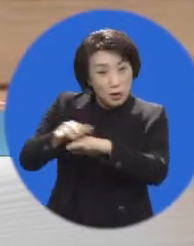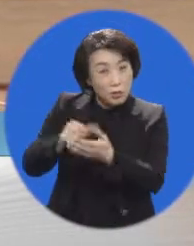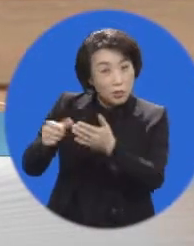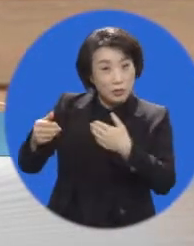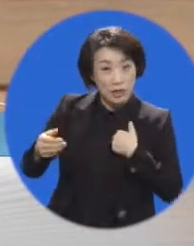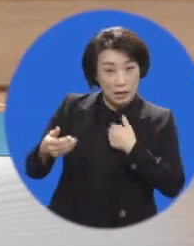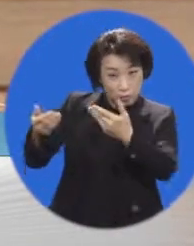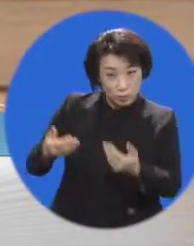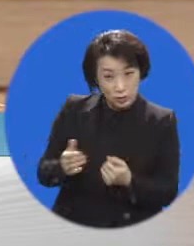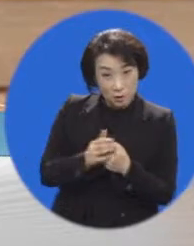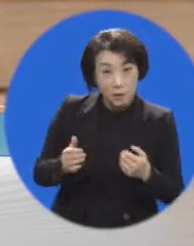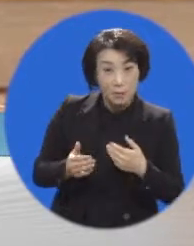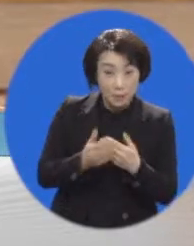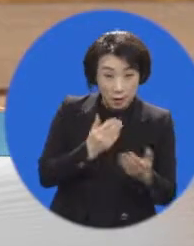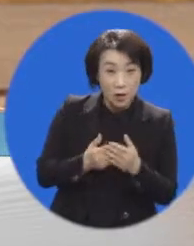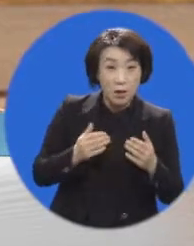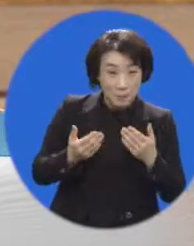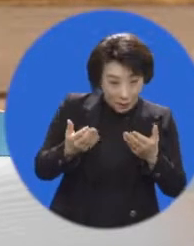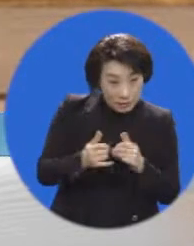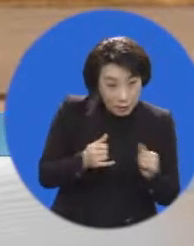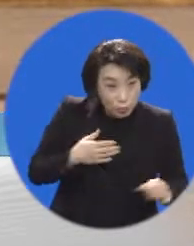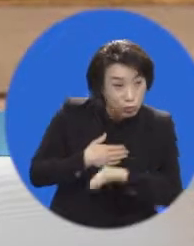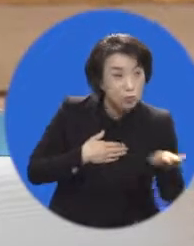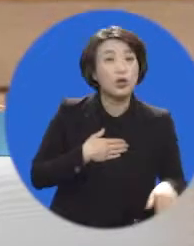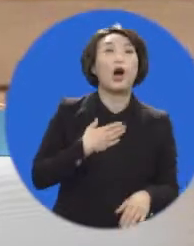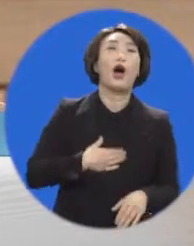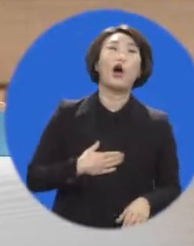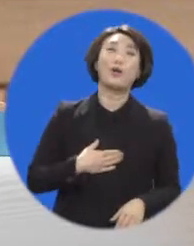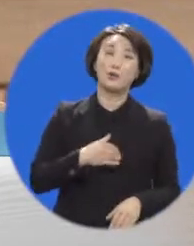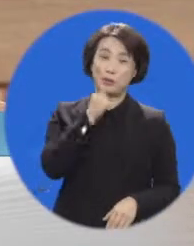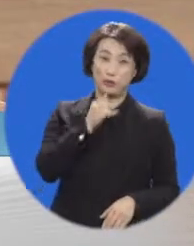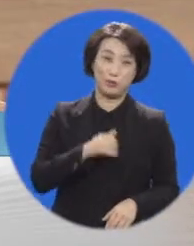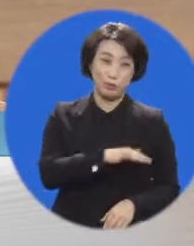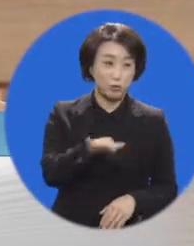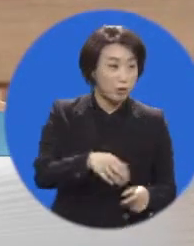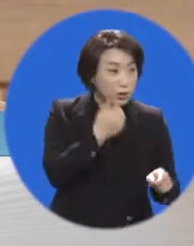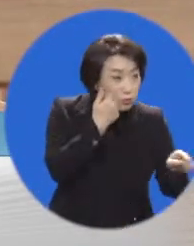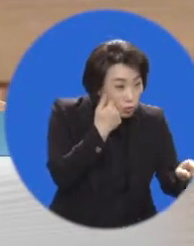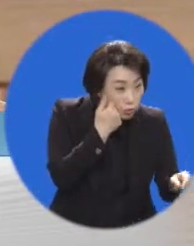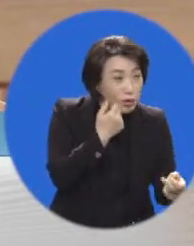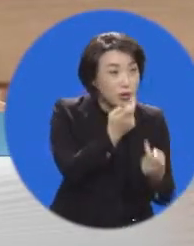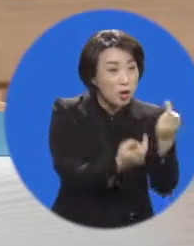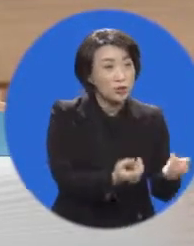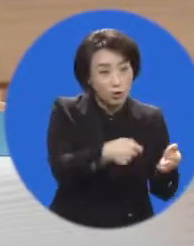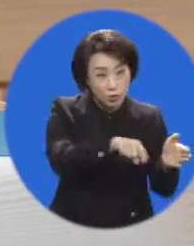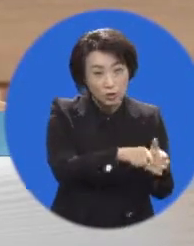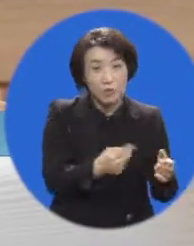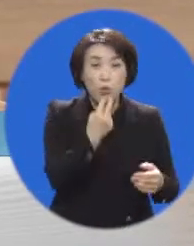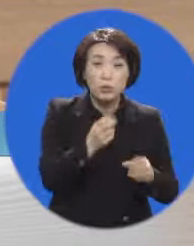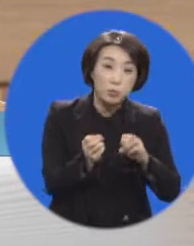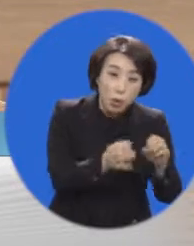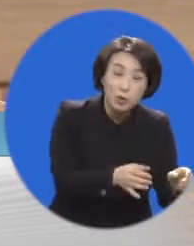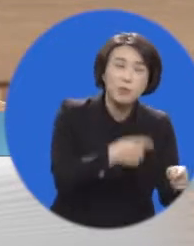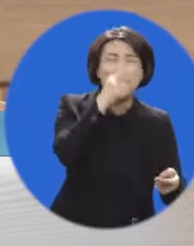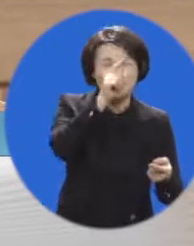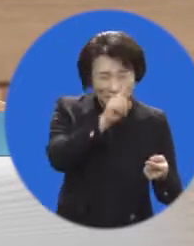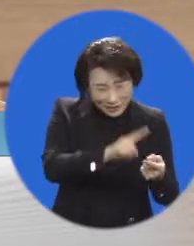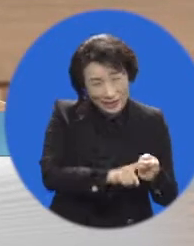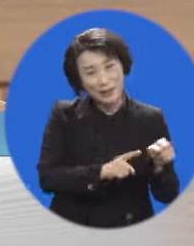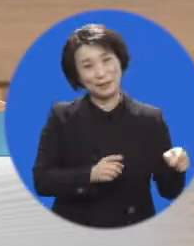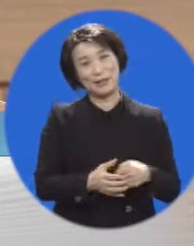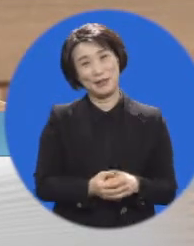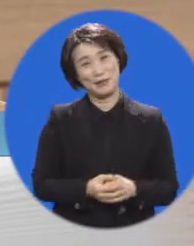주셨으니 받은 자는 안다는 거예요. 우리도 형제를 위해서 목숨을 버리는 것이